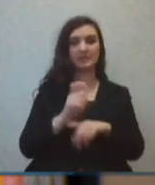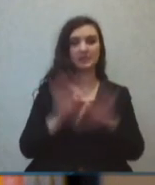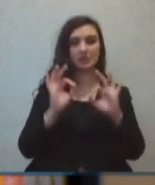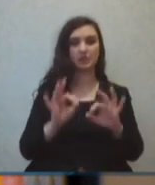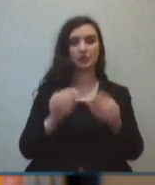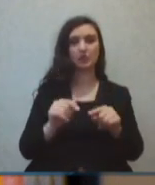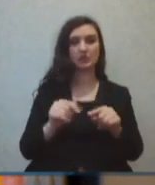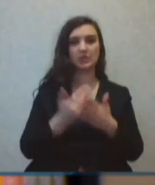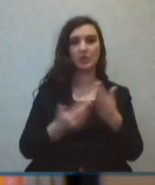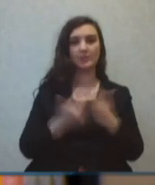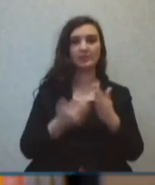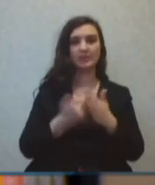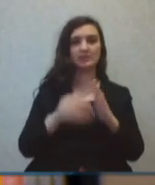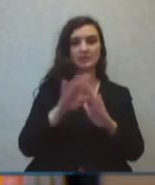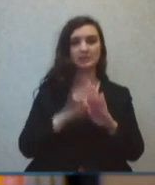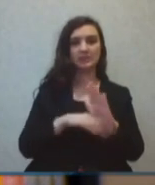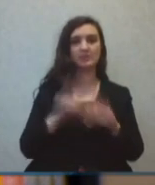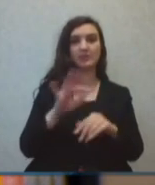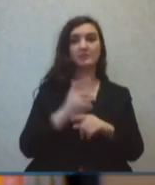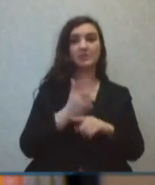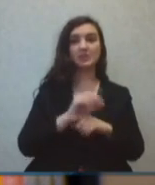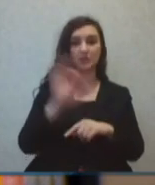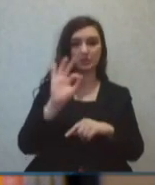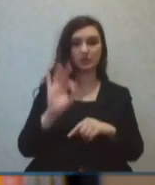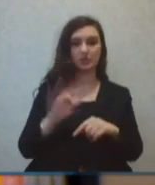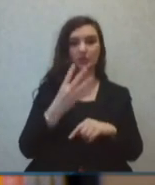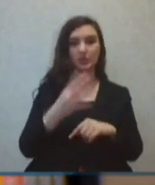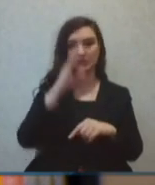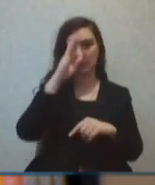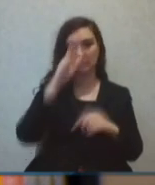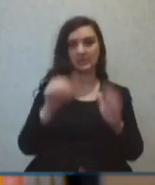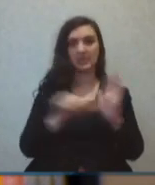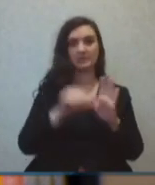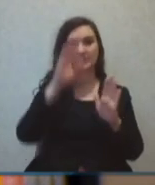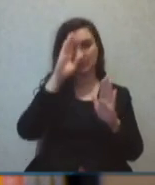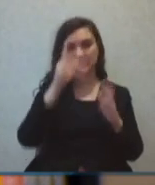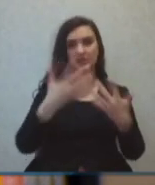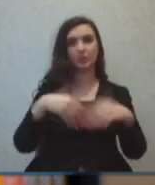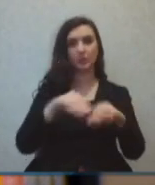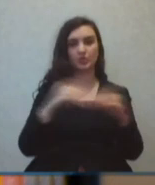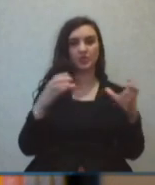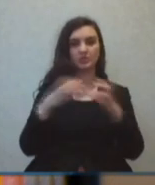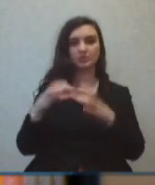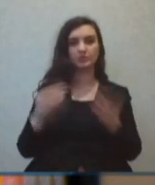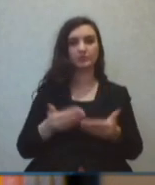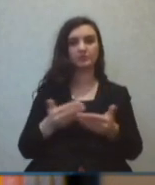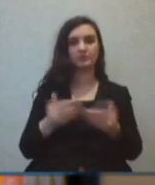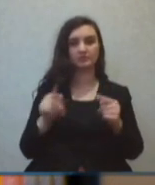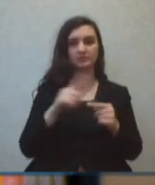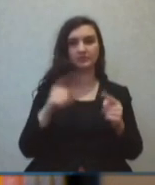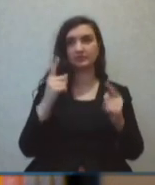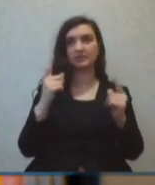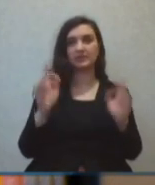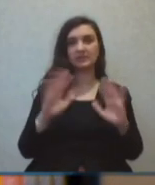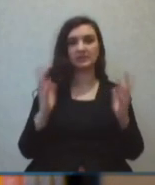სწორი რეკომენდაციაა, მაგრამ ძალიან ხშირად 4-კაციან, 6-კაციან ოჯახს ცხოვრება უხდება